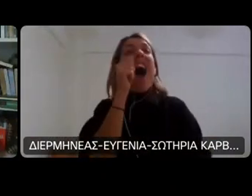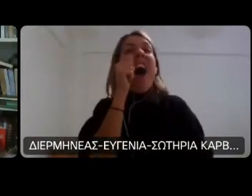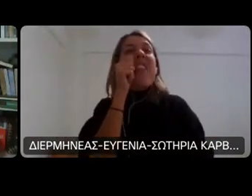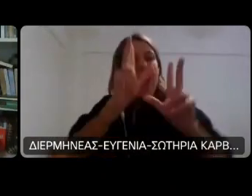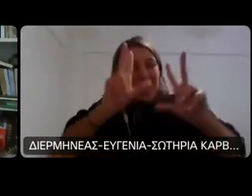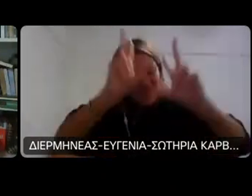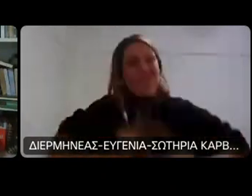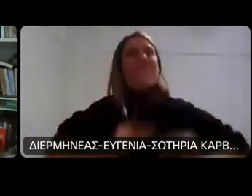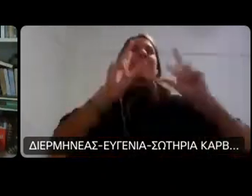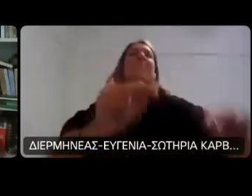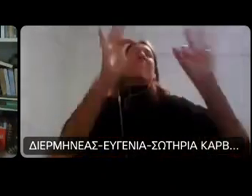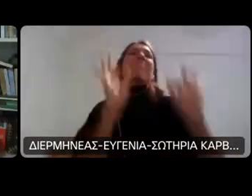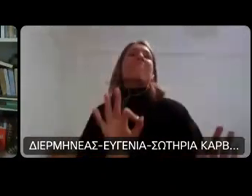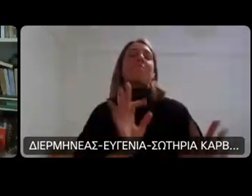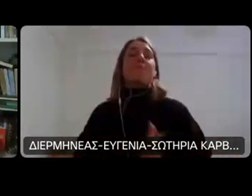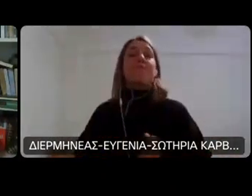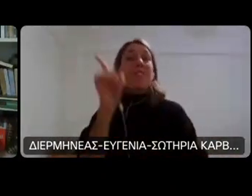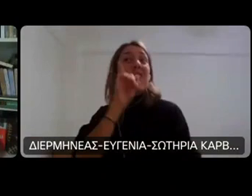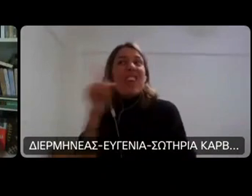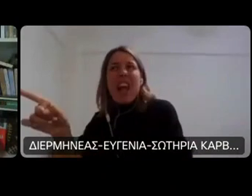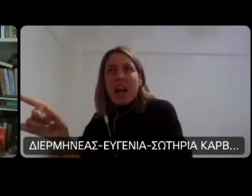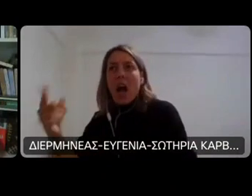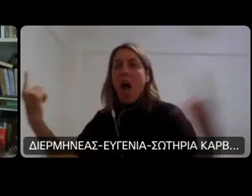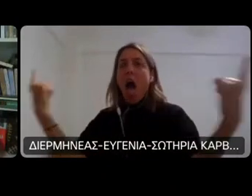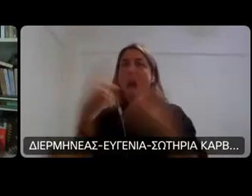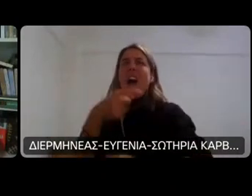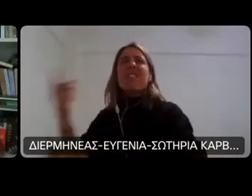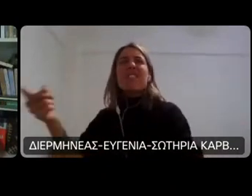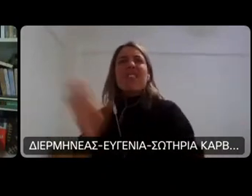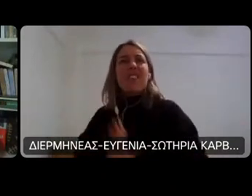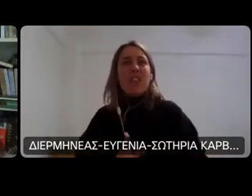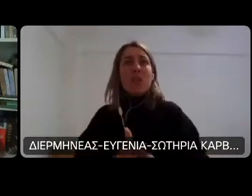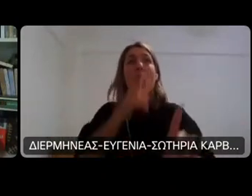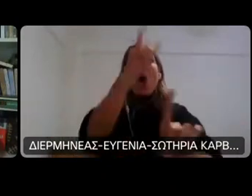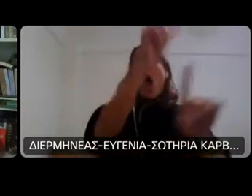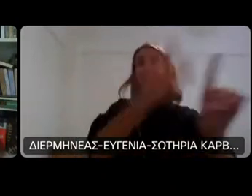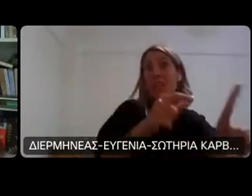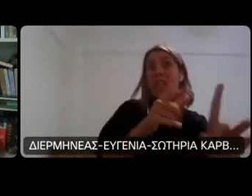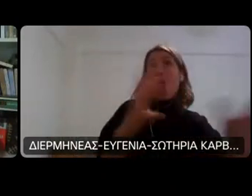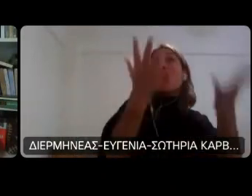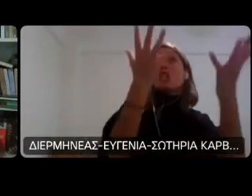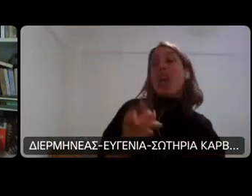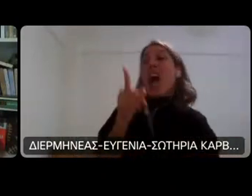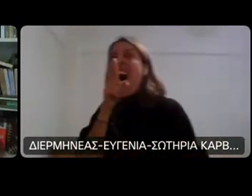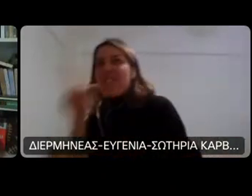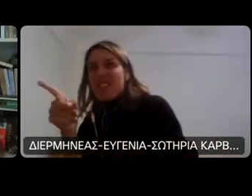διαχρονικά ενηλογηθεί όχι μόνο στο αντίθετο του άντρα, όλα όσα δεν είναι ο άντρας άνθρωπος, αλλά κάτι υποδέστερο, κάτι με λιγότερη